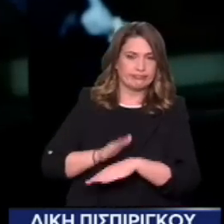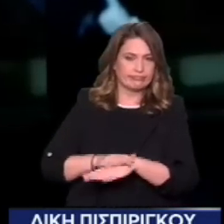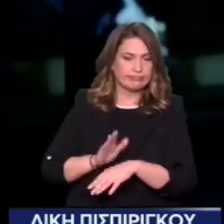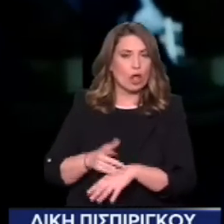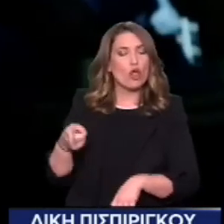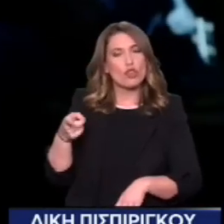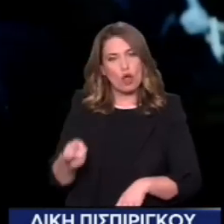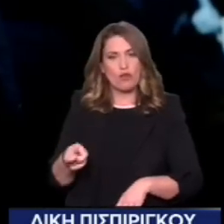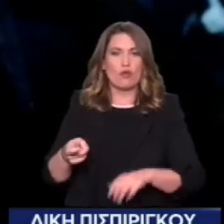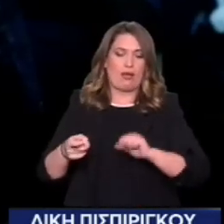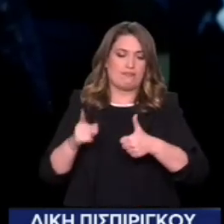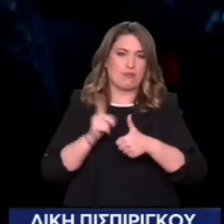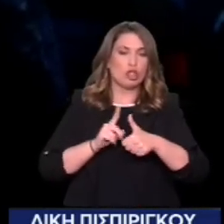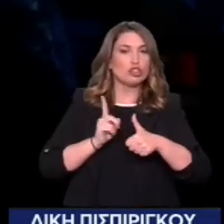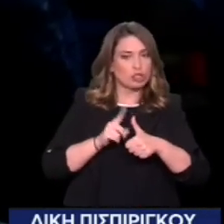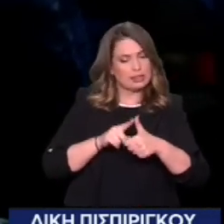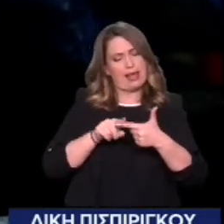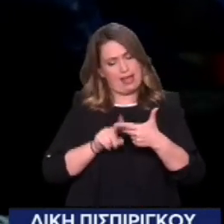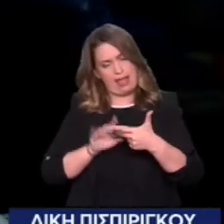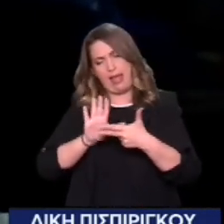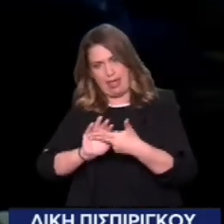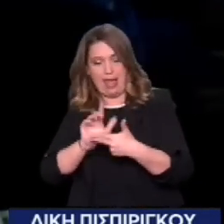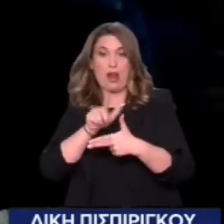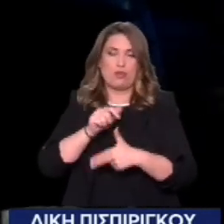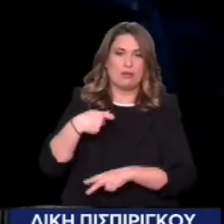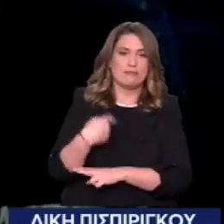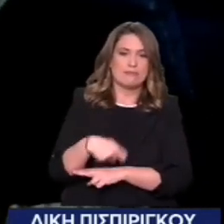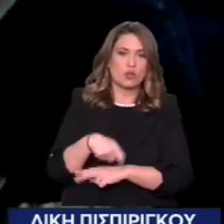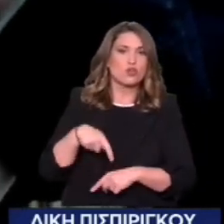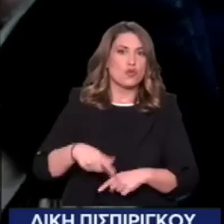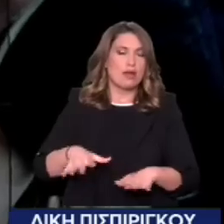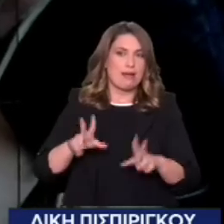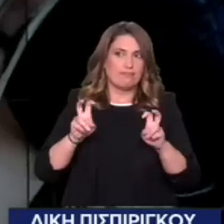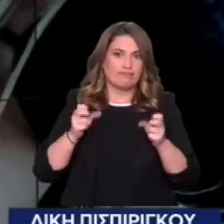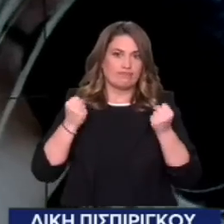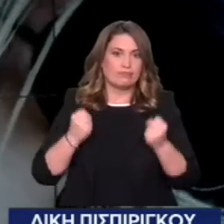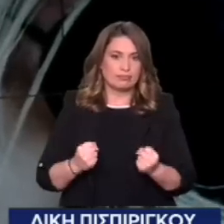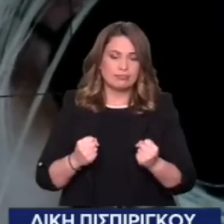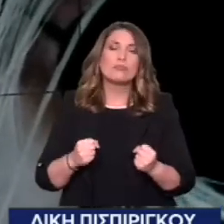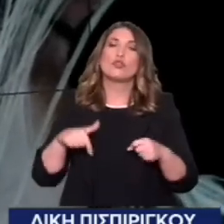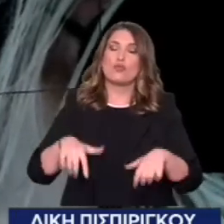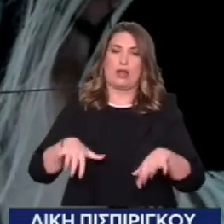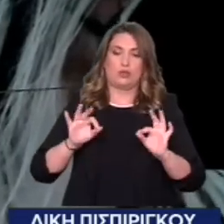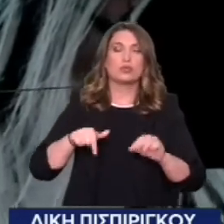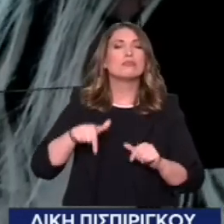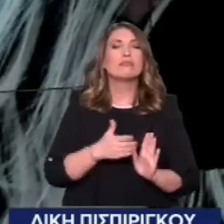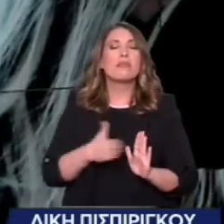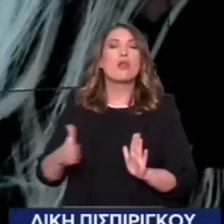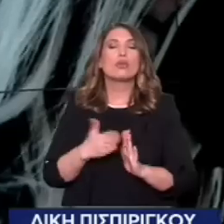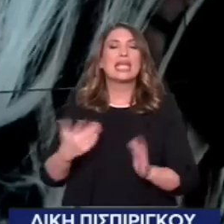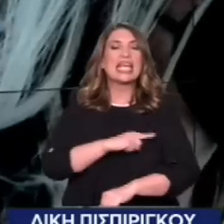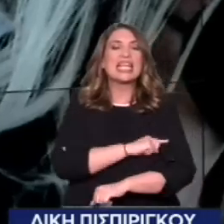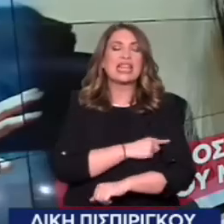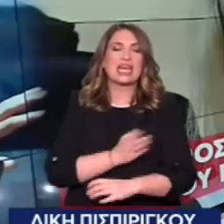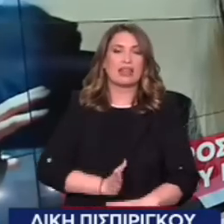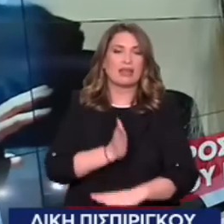την πρώτη περίπτωση, για εκείνη της Τζορτζίνας, έχει μπει πια στην πιο ουσιαστική της φάση. Στη φάση όπου θα καταθέσουν οι γιατροί. Και εδώ